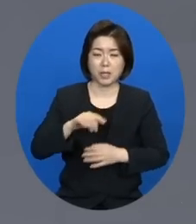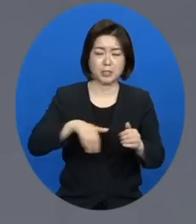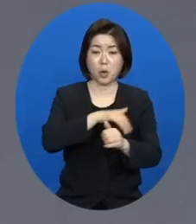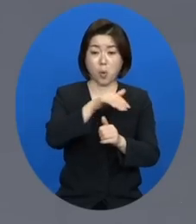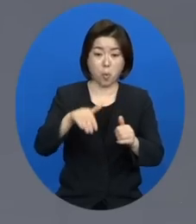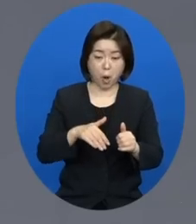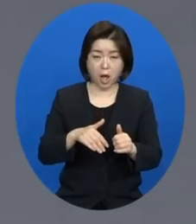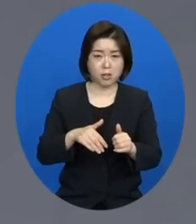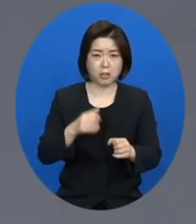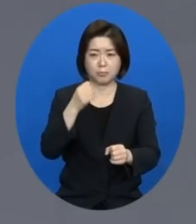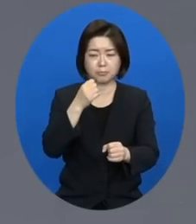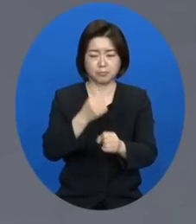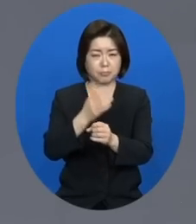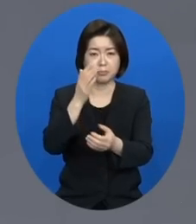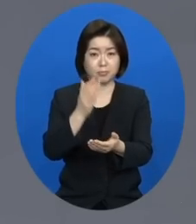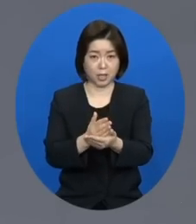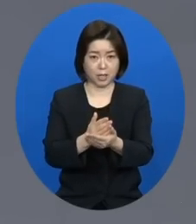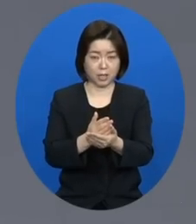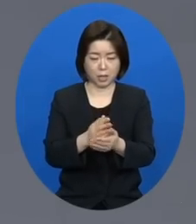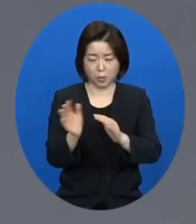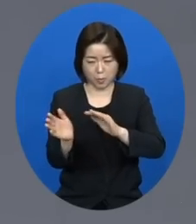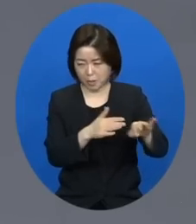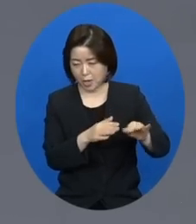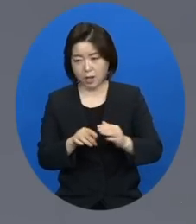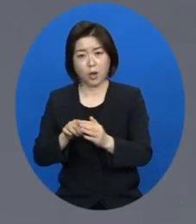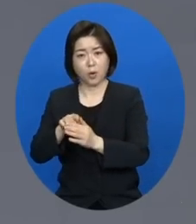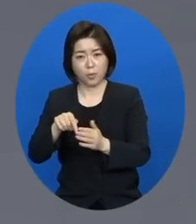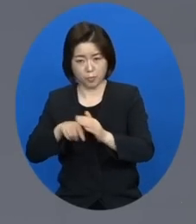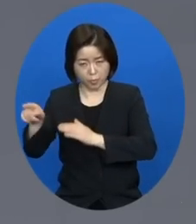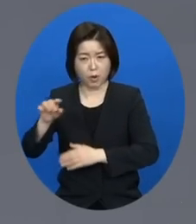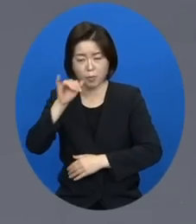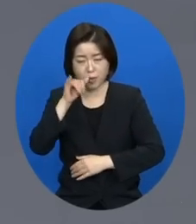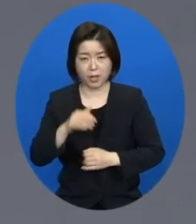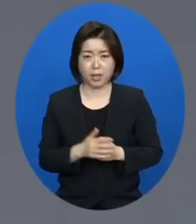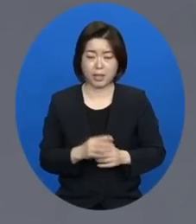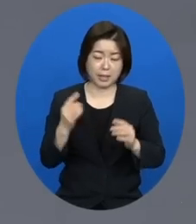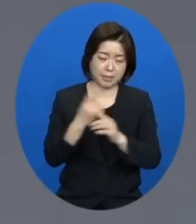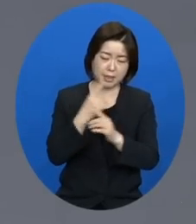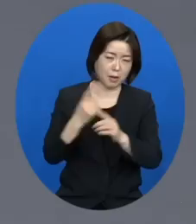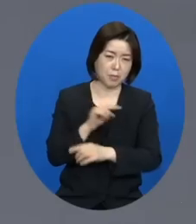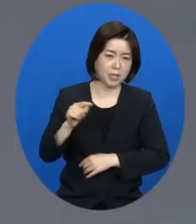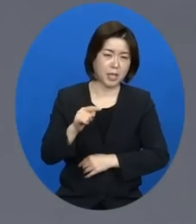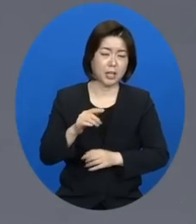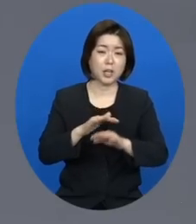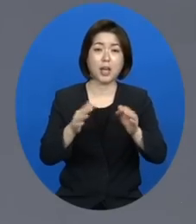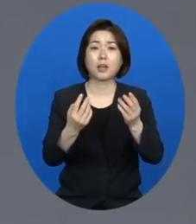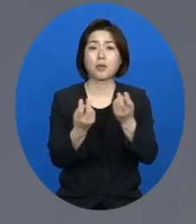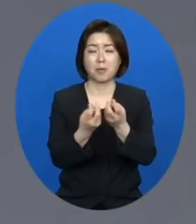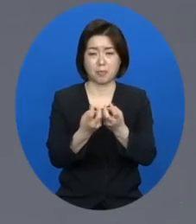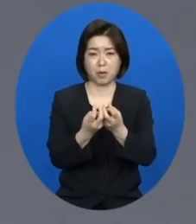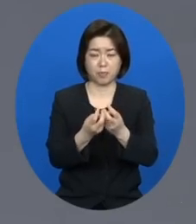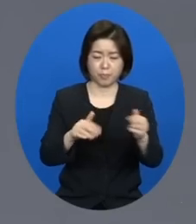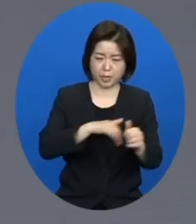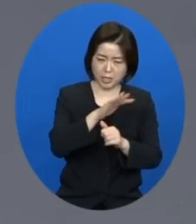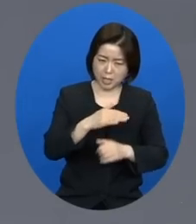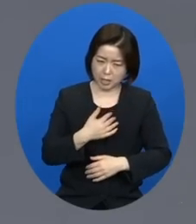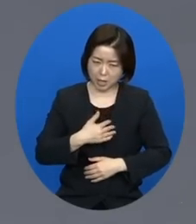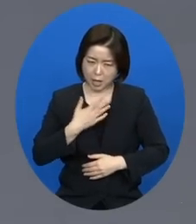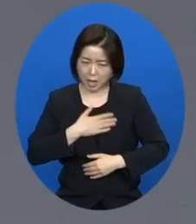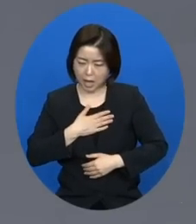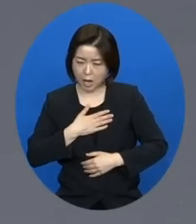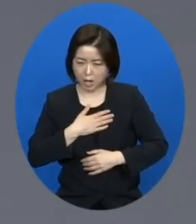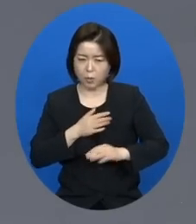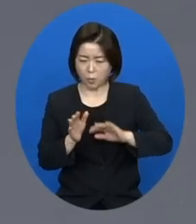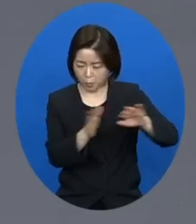아예 피하겠다는 것입니다. 그러니까 날마다 다가오는 유혹에 대처하는 방법, 첫 번째, 그런 환경을 예측하고